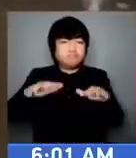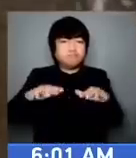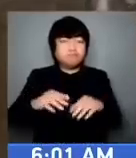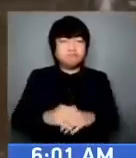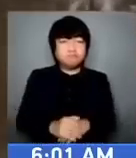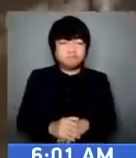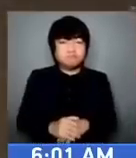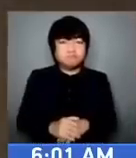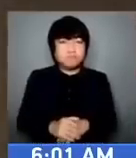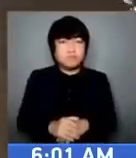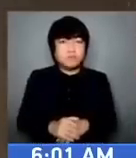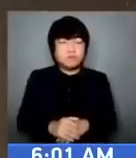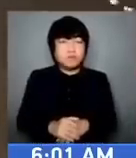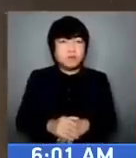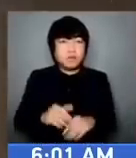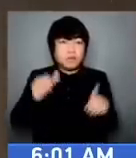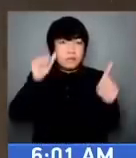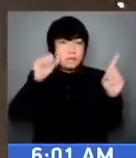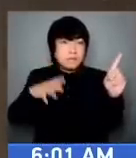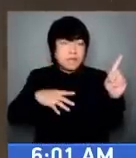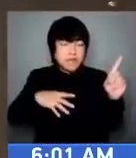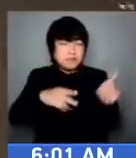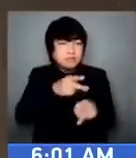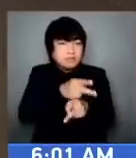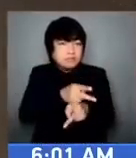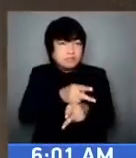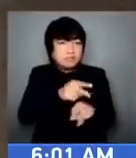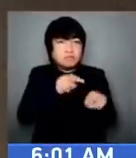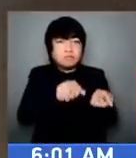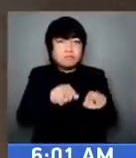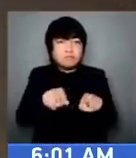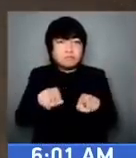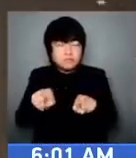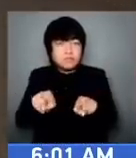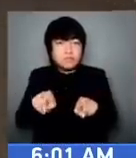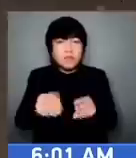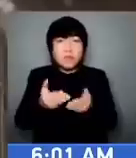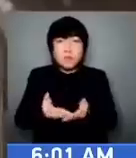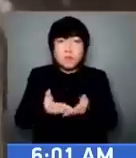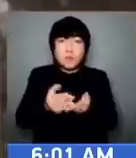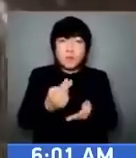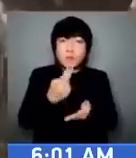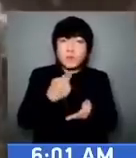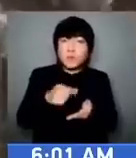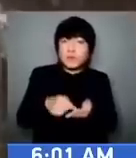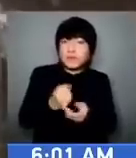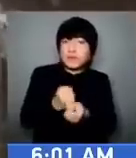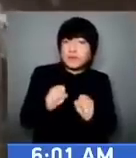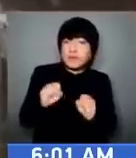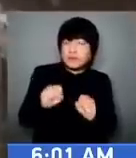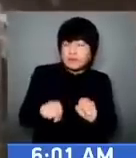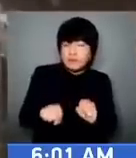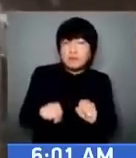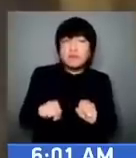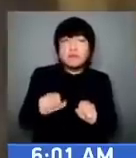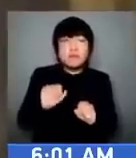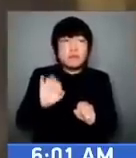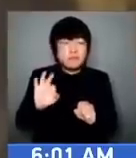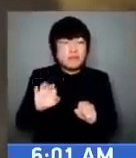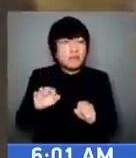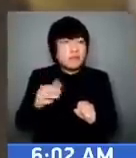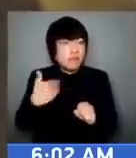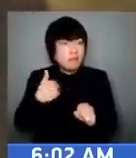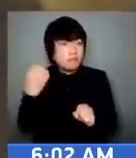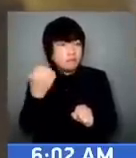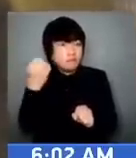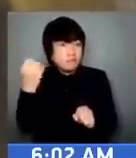si Eugenio De Luna. Siya ang nakatoka sa maliit na rescue boat na nakaabang sa gilid ng ilog sakaling may kailangang iligtas. Nilusong niya